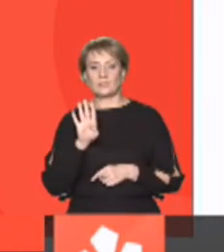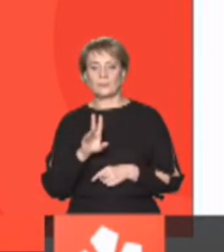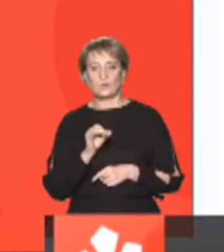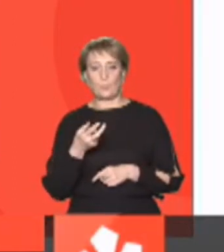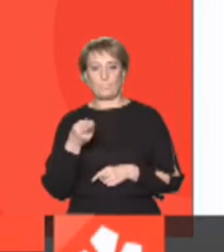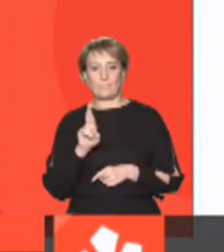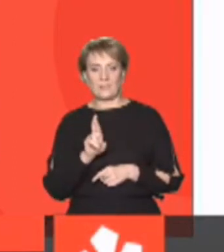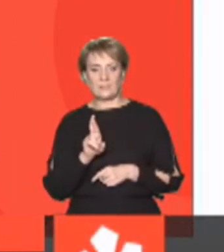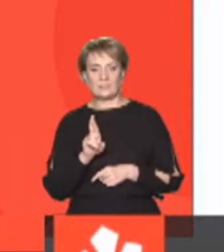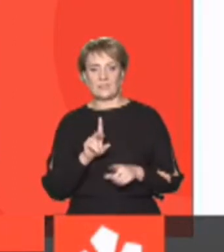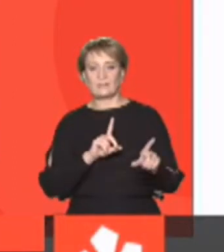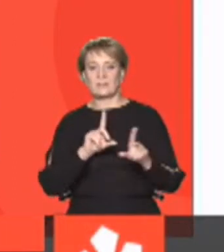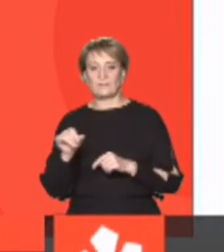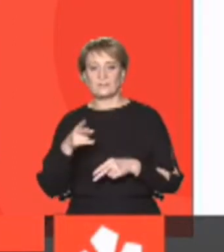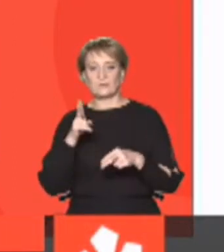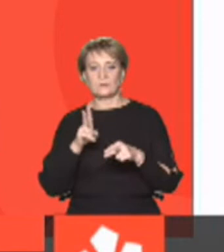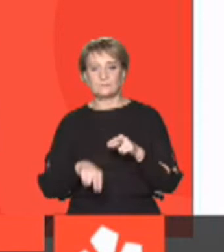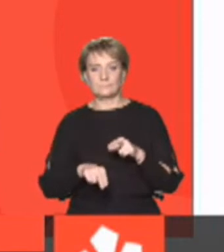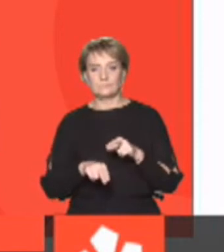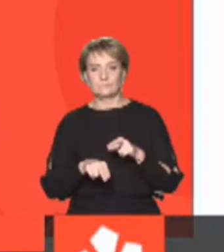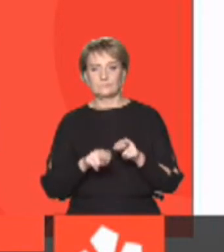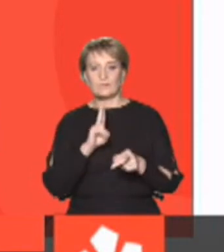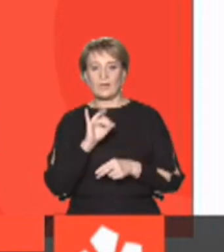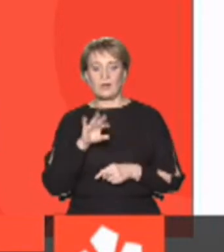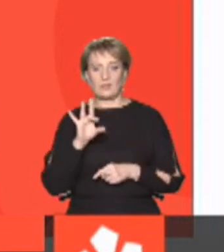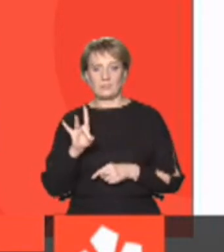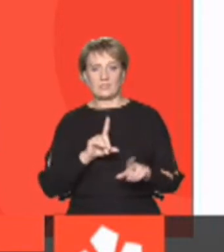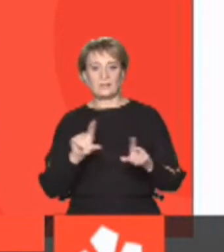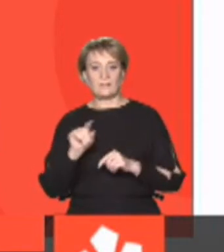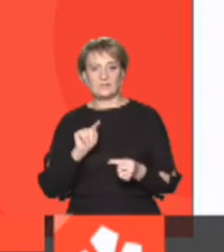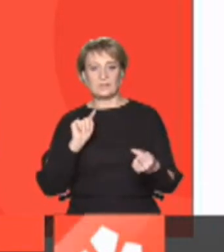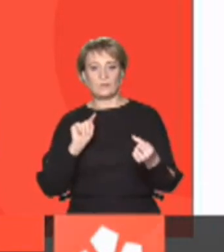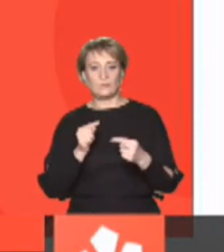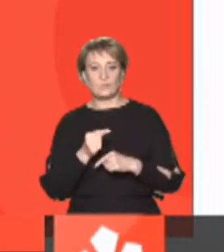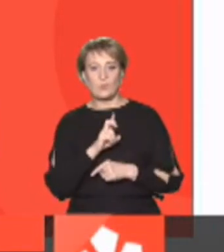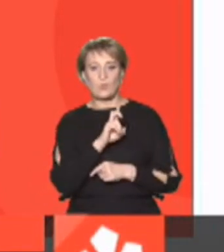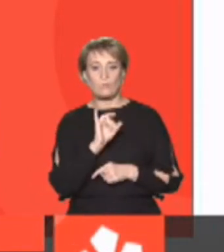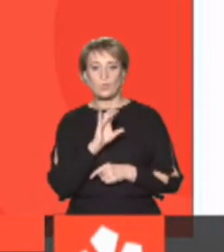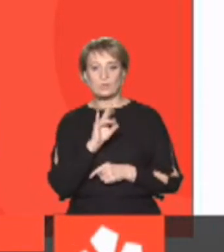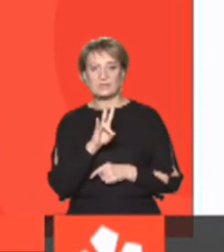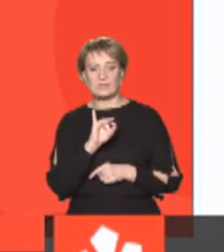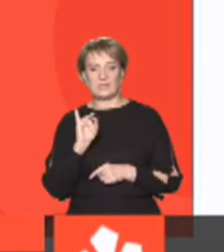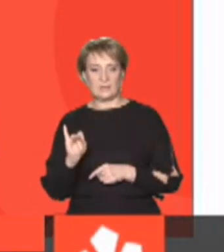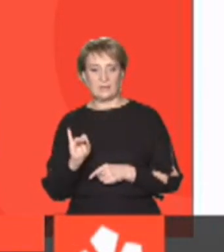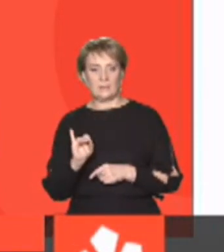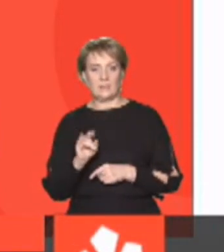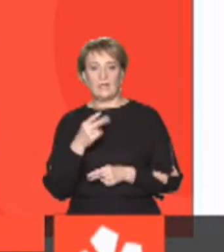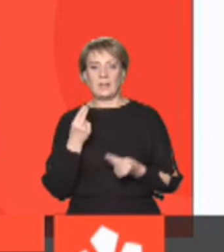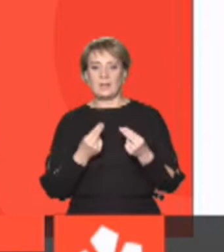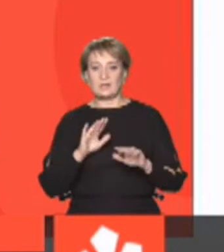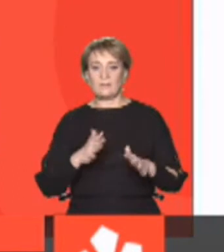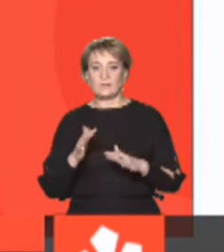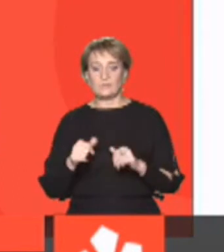березня на виїзді, а завершить відбір до Катару також на виїзді проти Боснії і Герцеговини. Ця гра